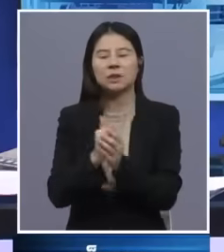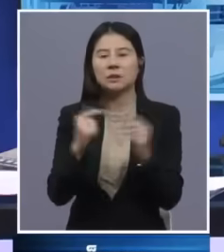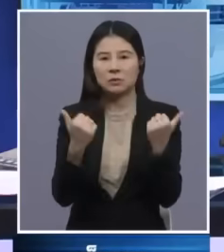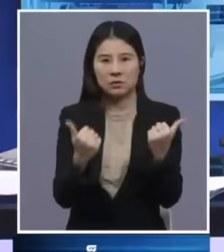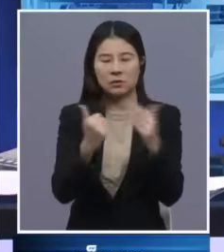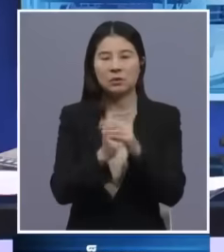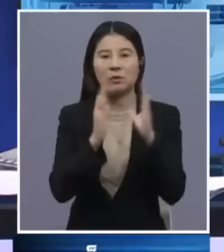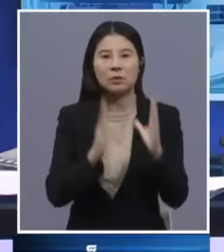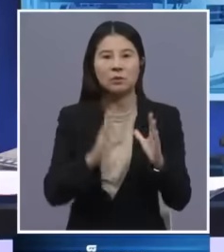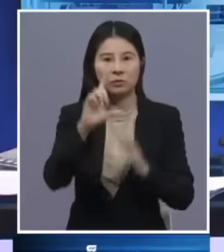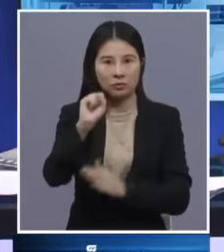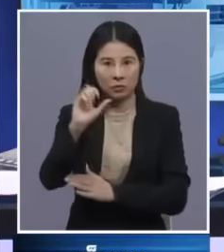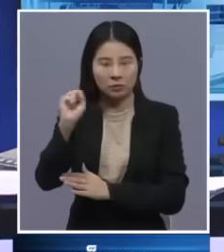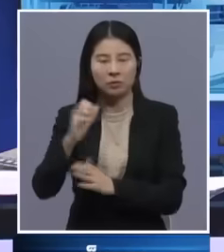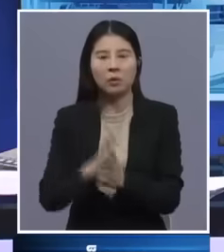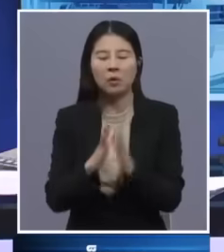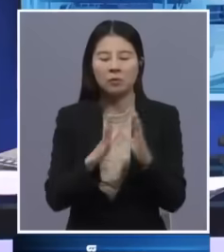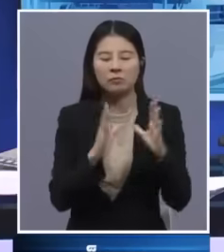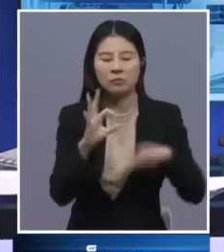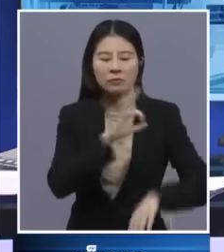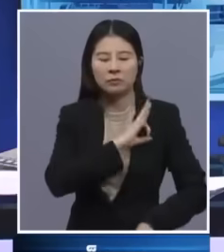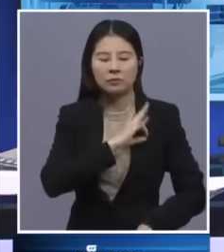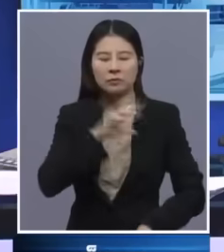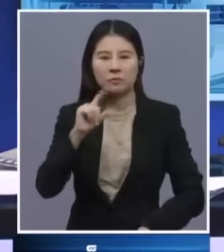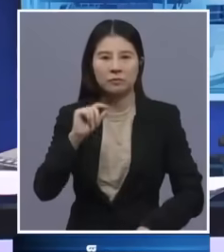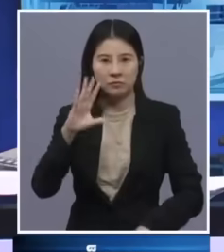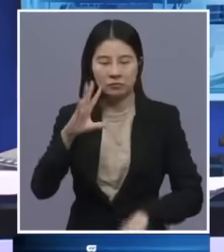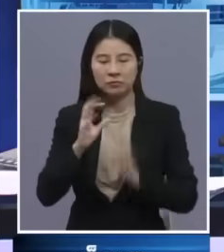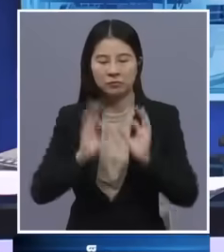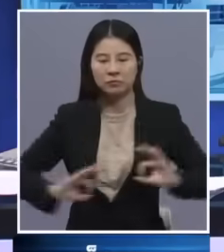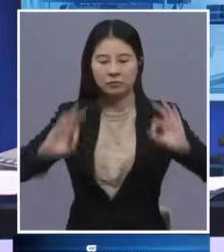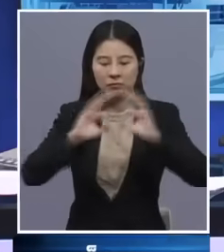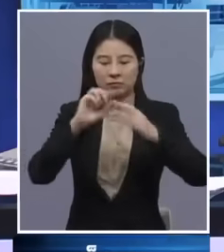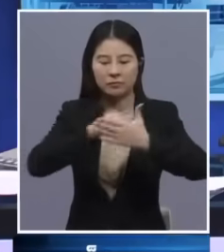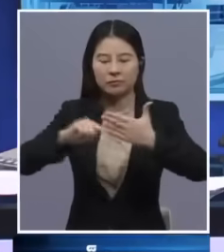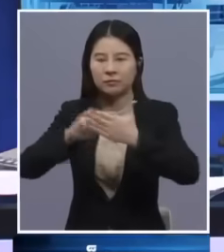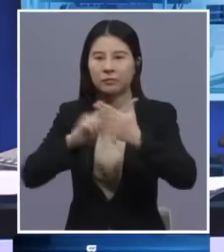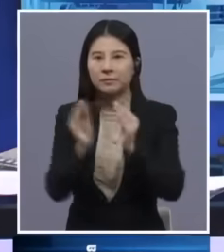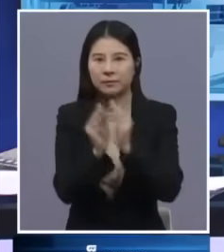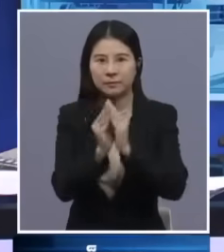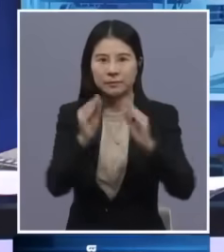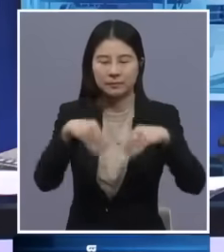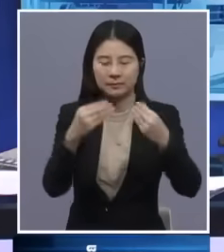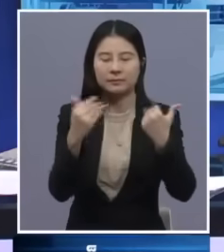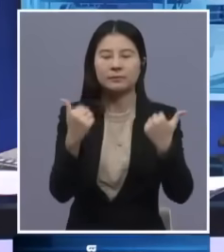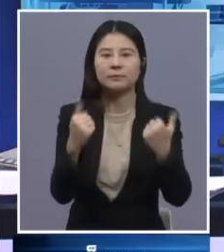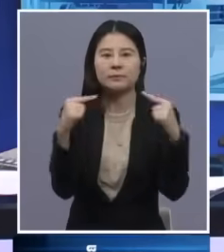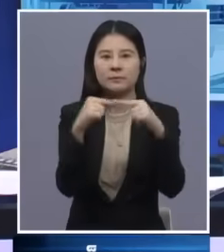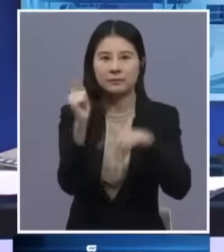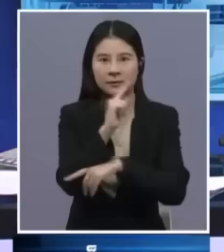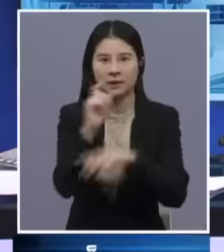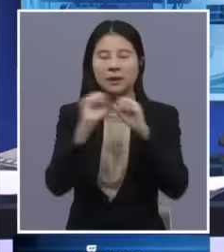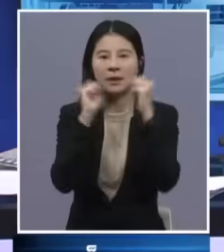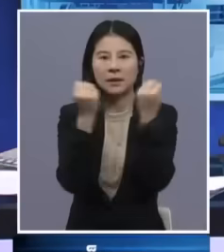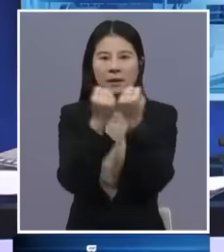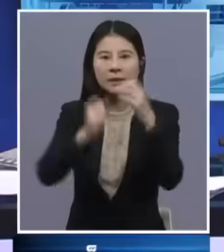25คนจะเป็นน้ำหนักสำคัญ ในการเลือกนะครับและที่สำคัญอีกหนึ่งเวทีที่เราอาจจะไม่ได้พูดถึงก็คือเวทีของสมาคมฟุตบ